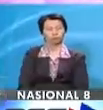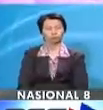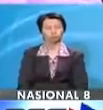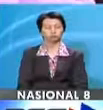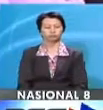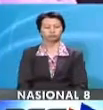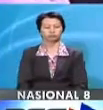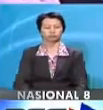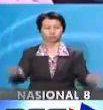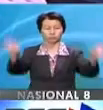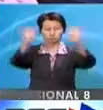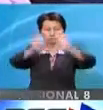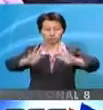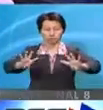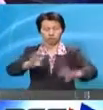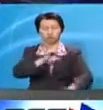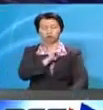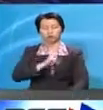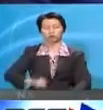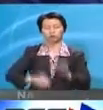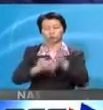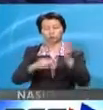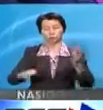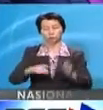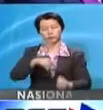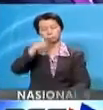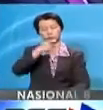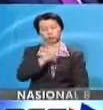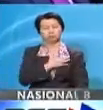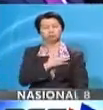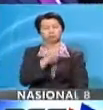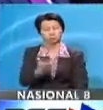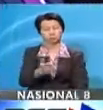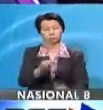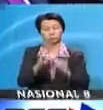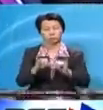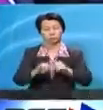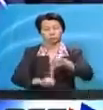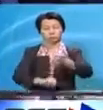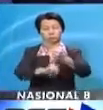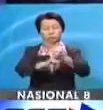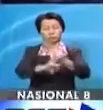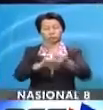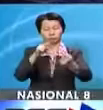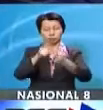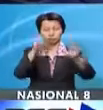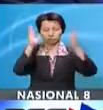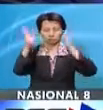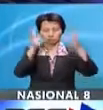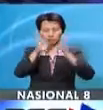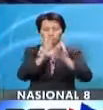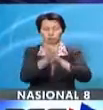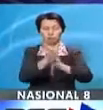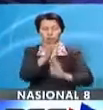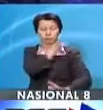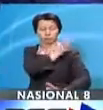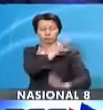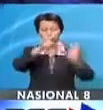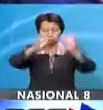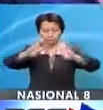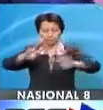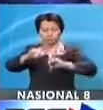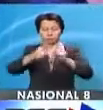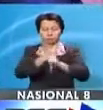Dalam aspek ASEAN pula, Sultan Brunei menyatakan komitmennya untuk terus memberi sokongan padu kepada Malaysia selaku kerusi ASEAN pada tahun